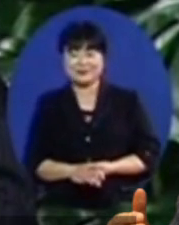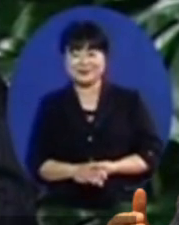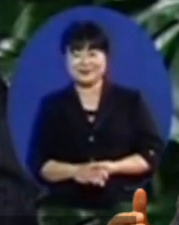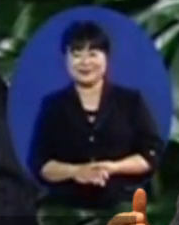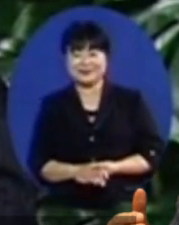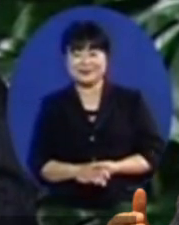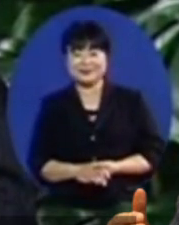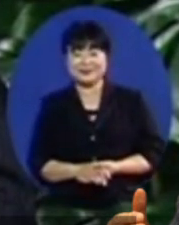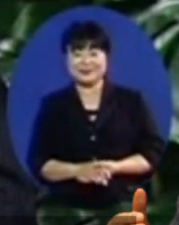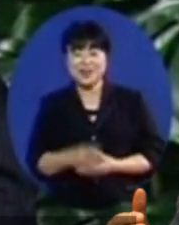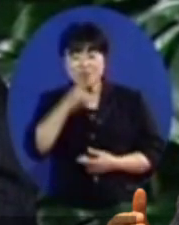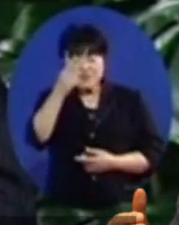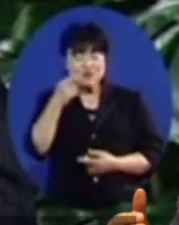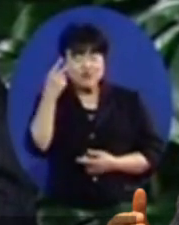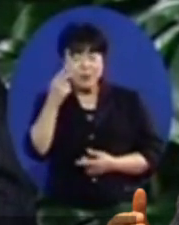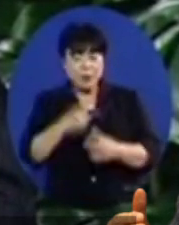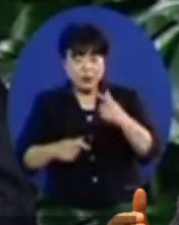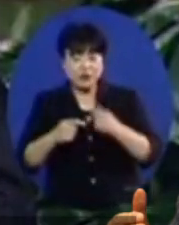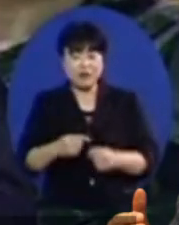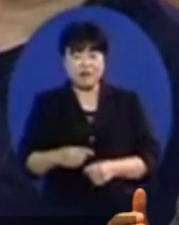미국과 구라파는 뺨친다고.